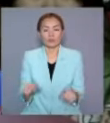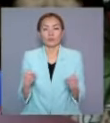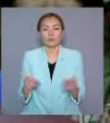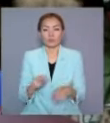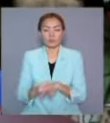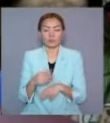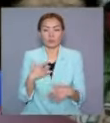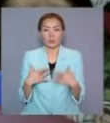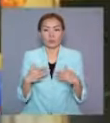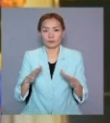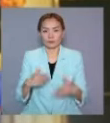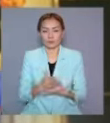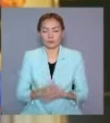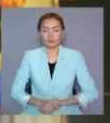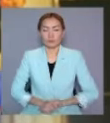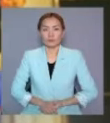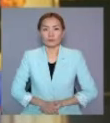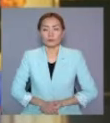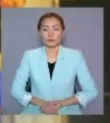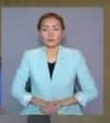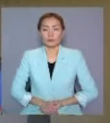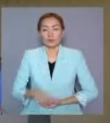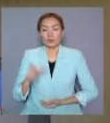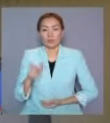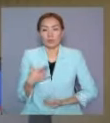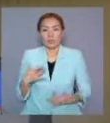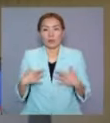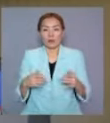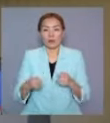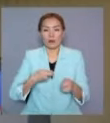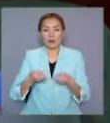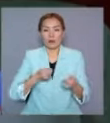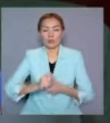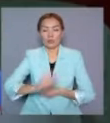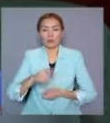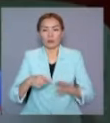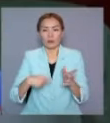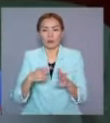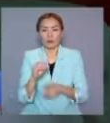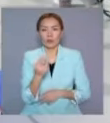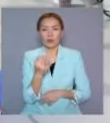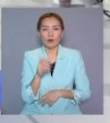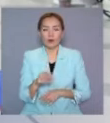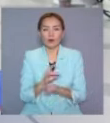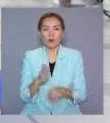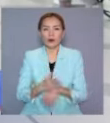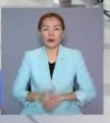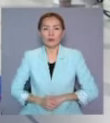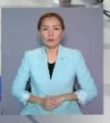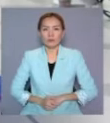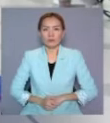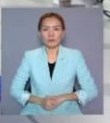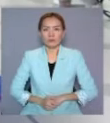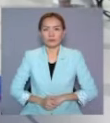шабу ел алдындағы борышымыз, дейді жарқыралықтар. Солардың бірі театр жетекшісі режиссер Бекзат Қыдырғожа. Адалдық жолымен